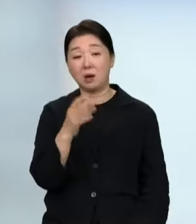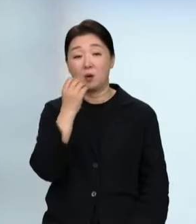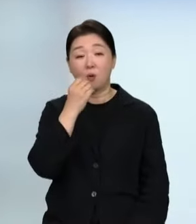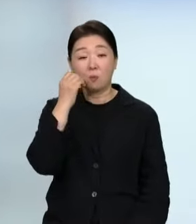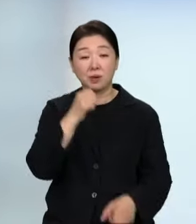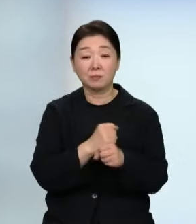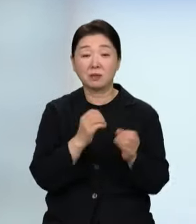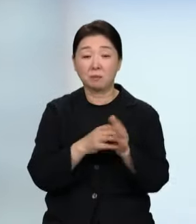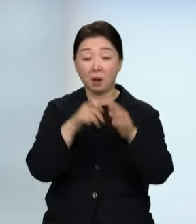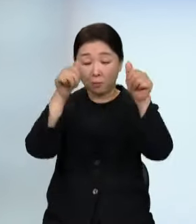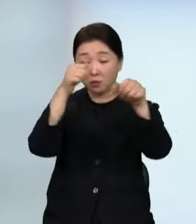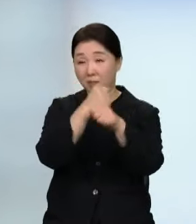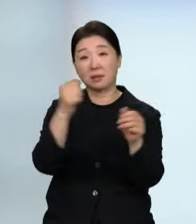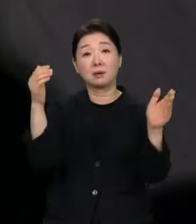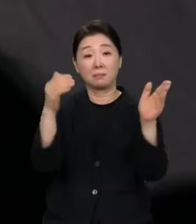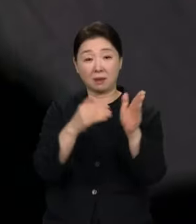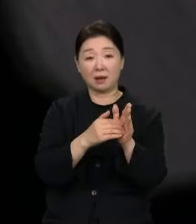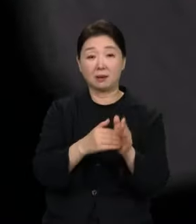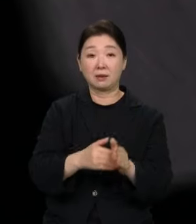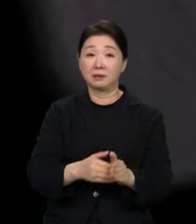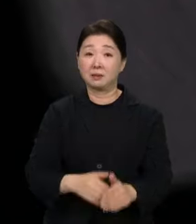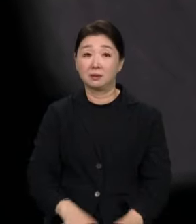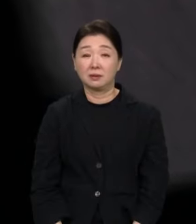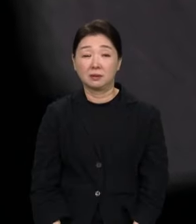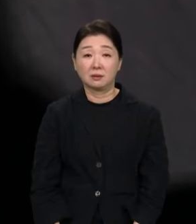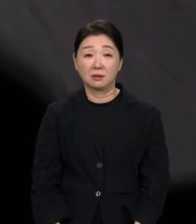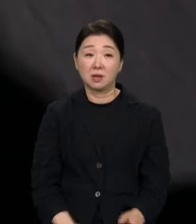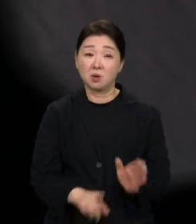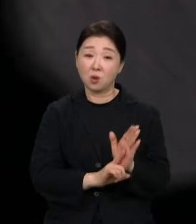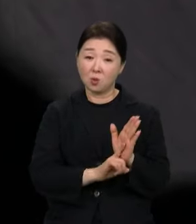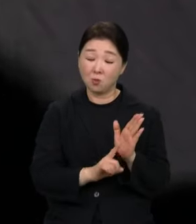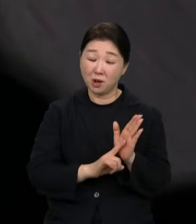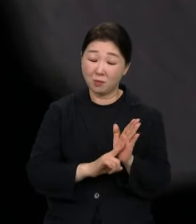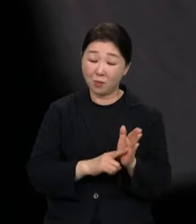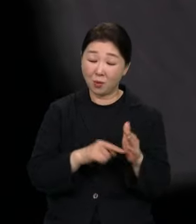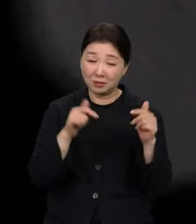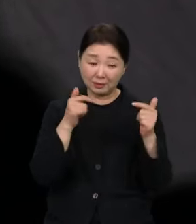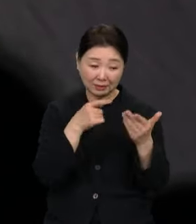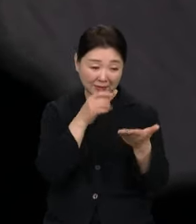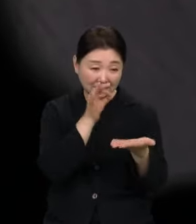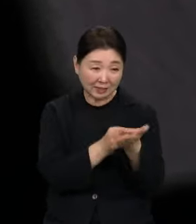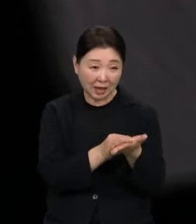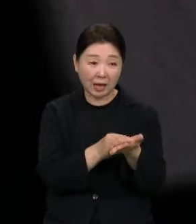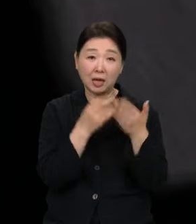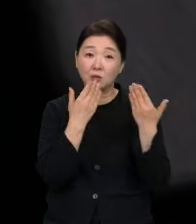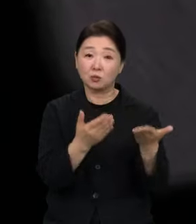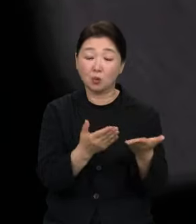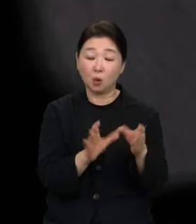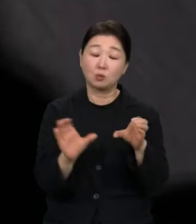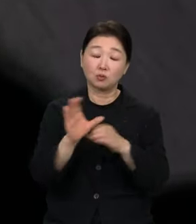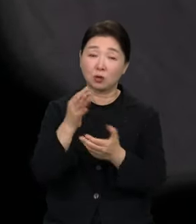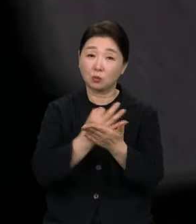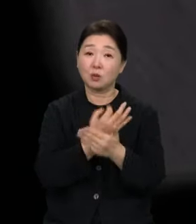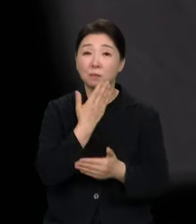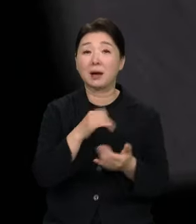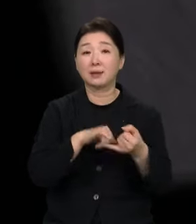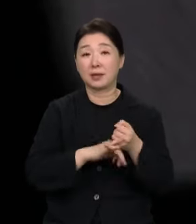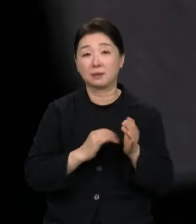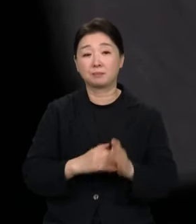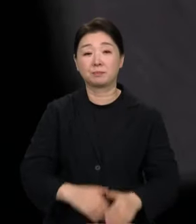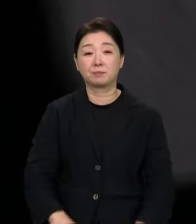홈페이지 제작, 포스터 제작까지. 각종 광고를 저렴하게 대행해주고 추가 매출도 내주겠다고